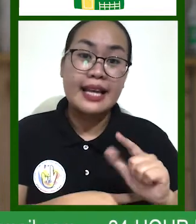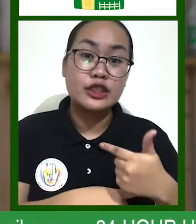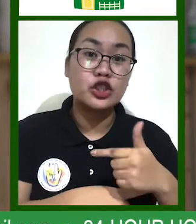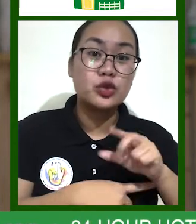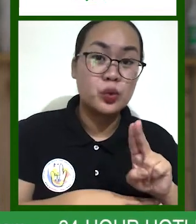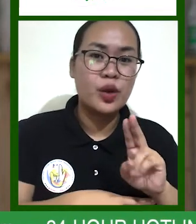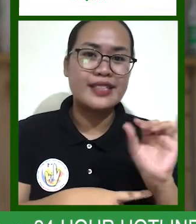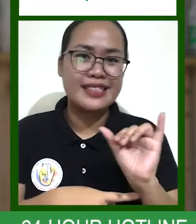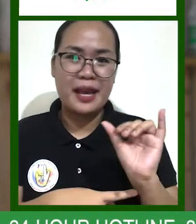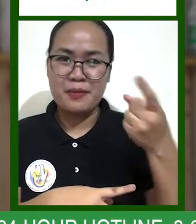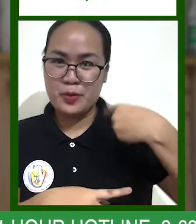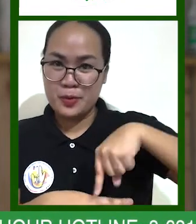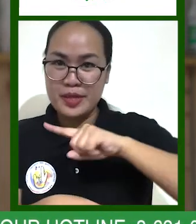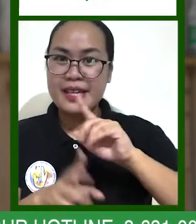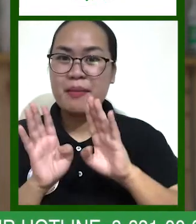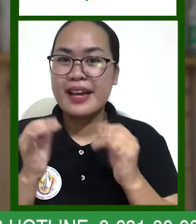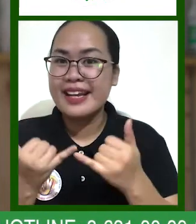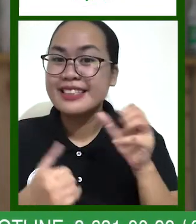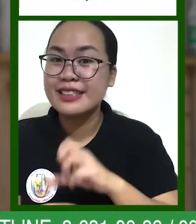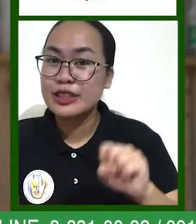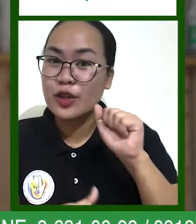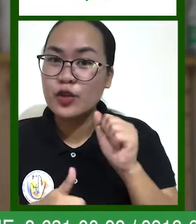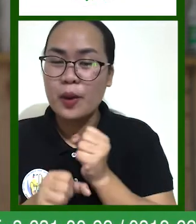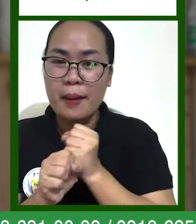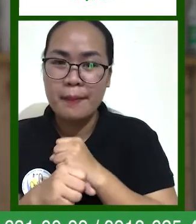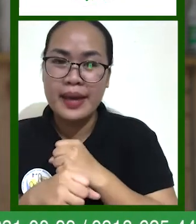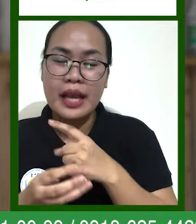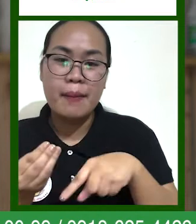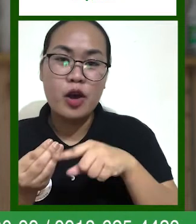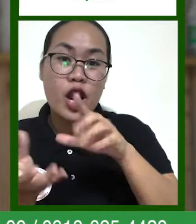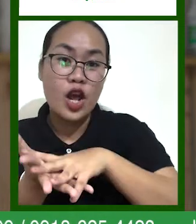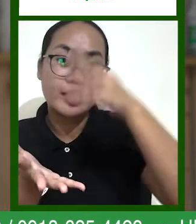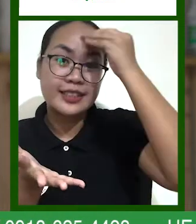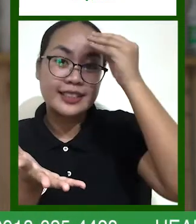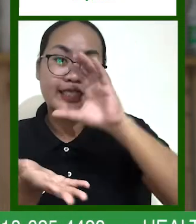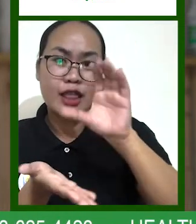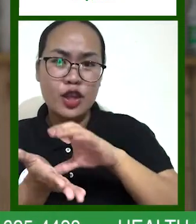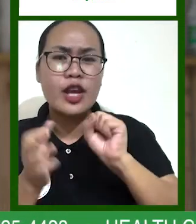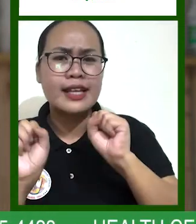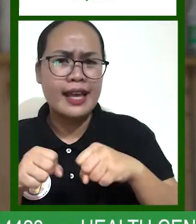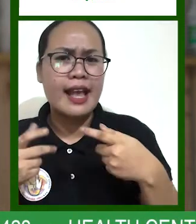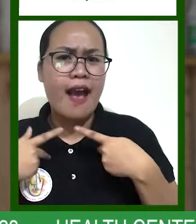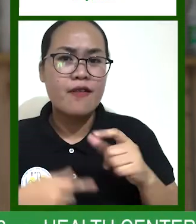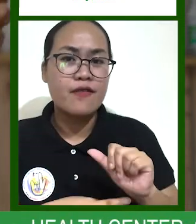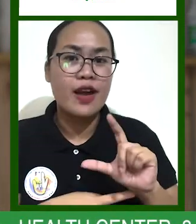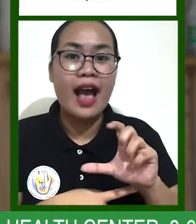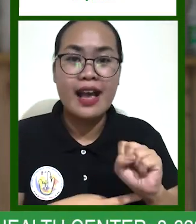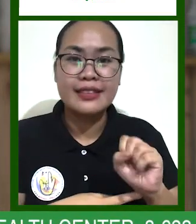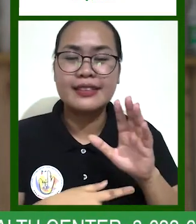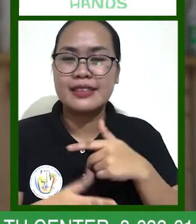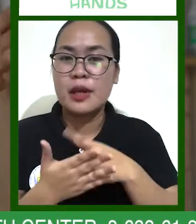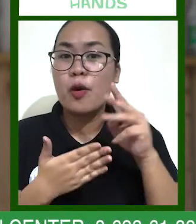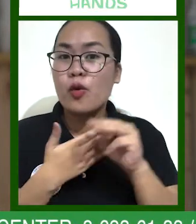tayo, Barangay San Antonio, ng isang learning center na kung saan may ALS program, no? And then, of course, may